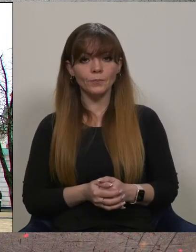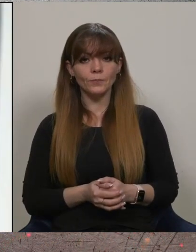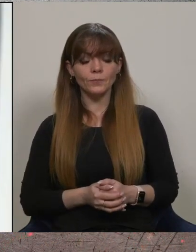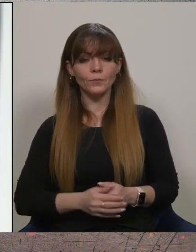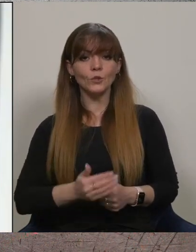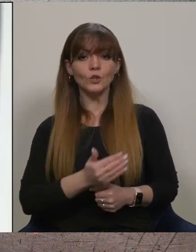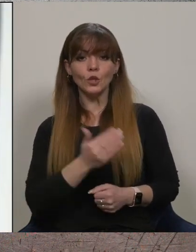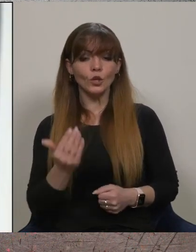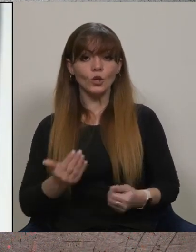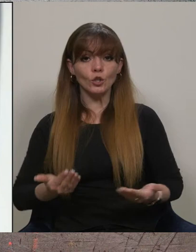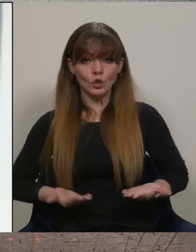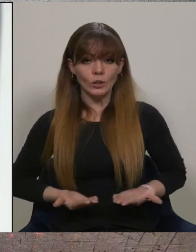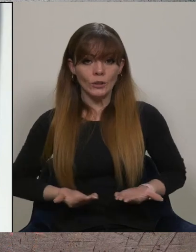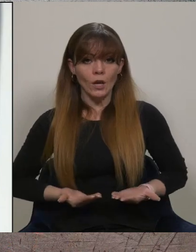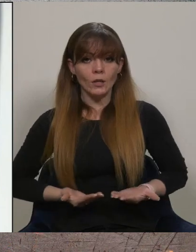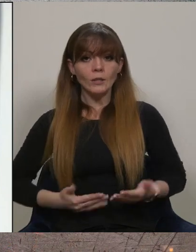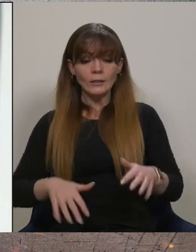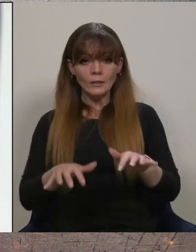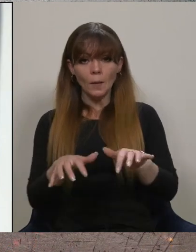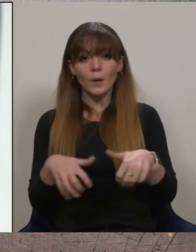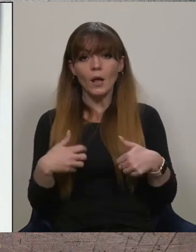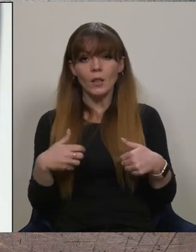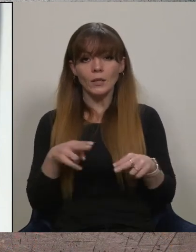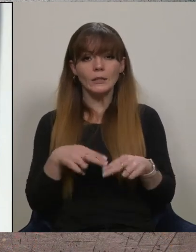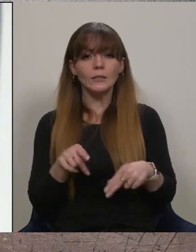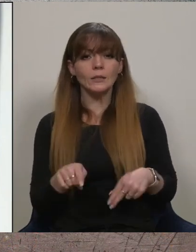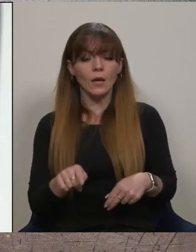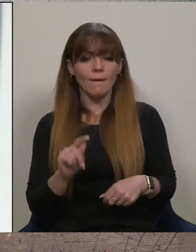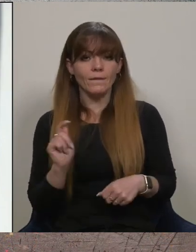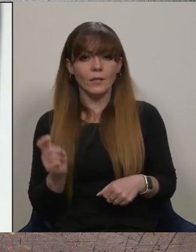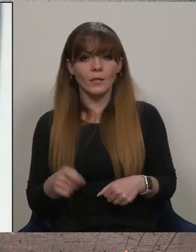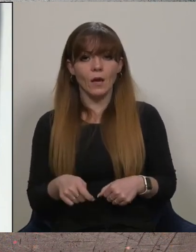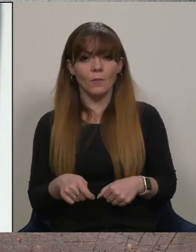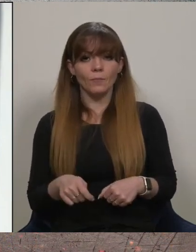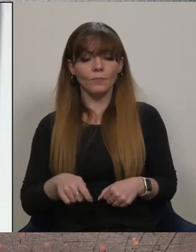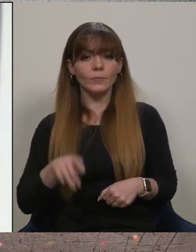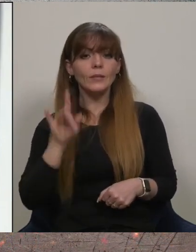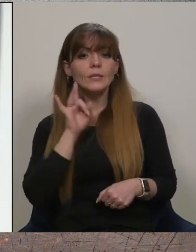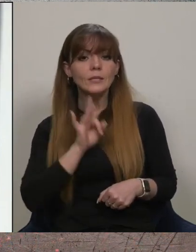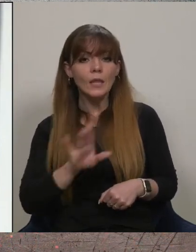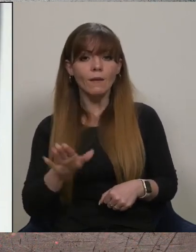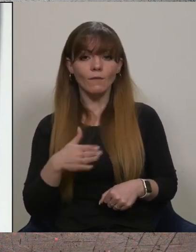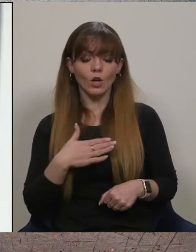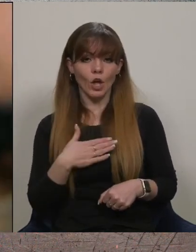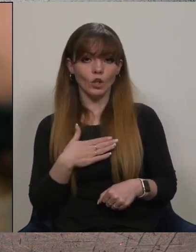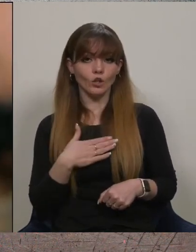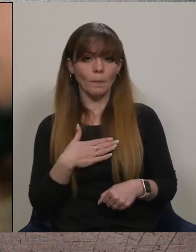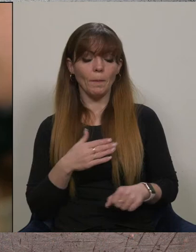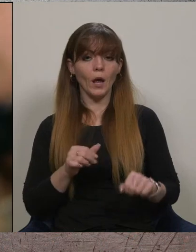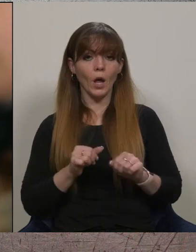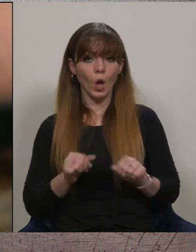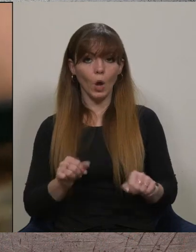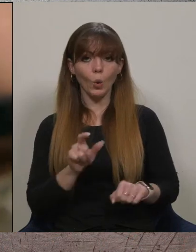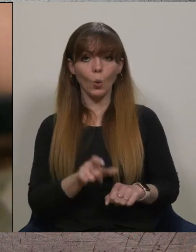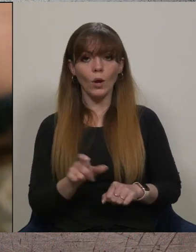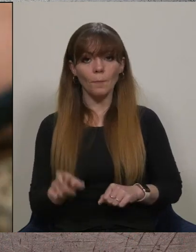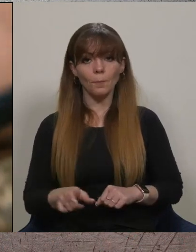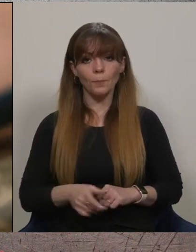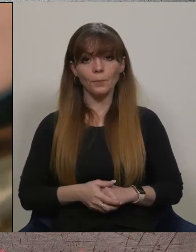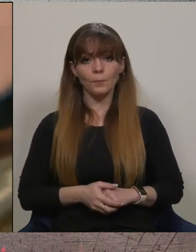чиє життя забрала ця війна. Слава нашим героям!